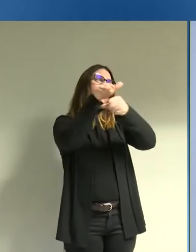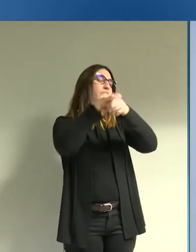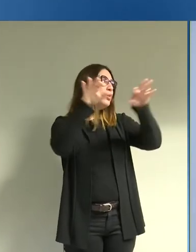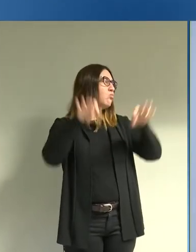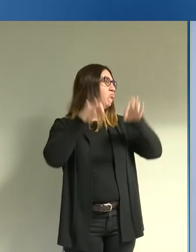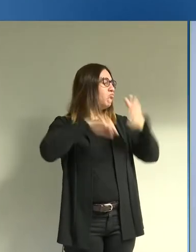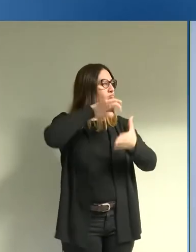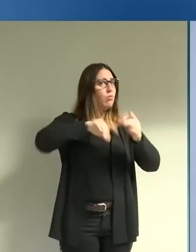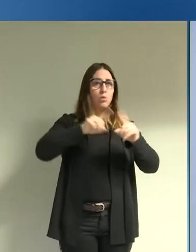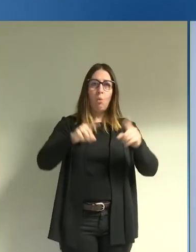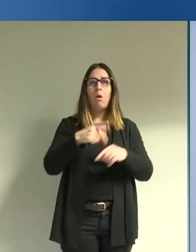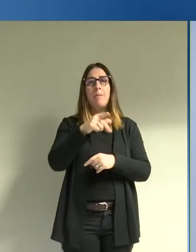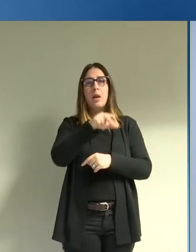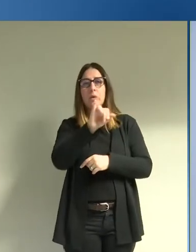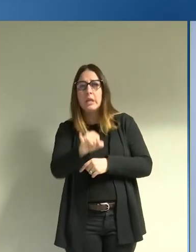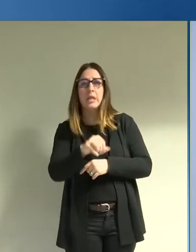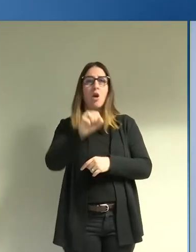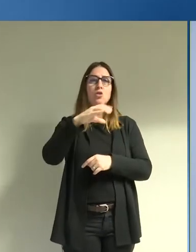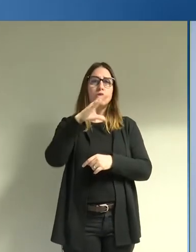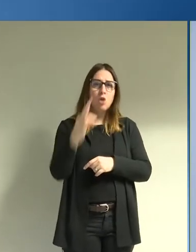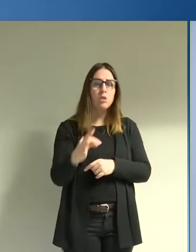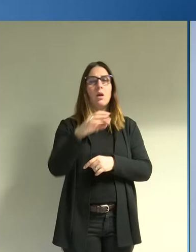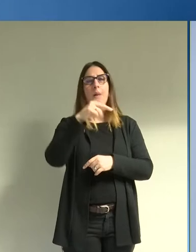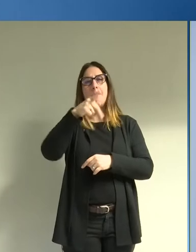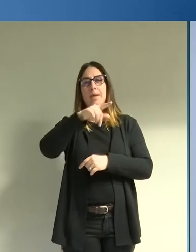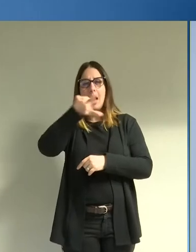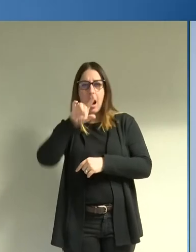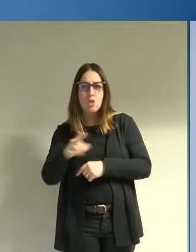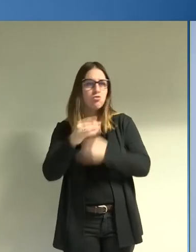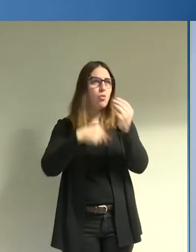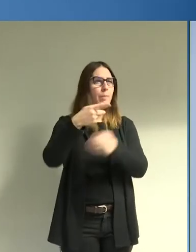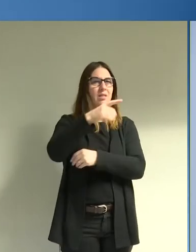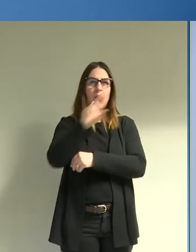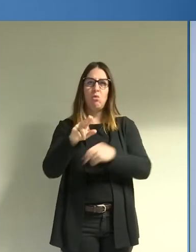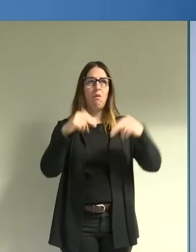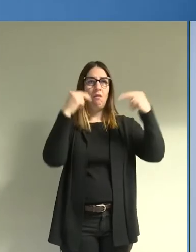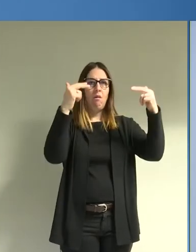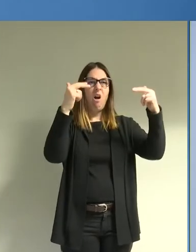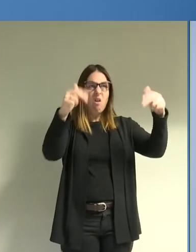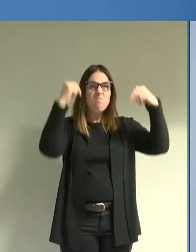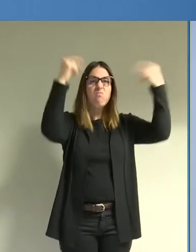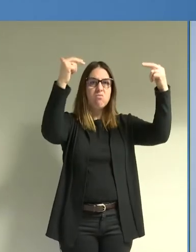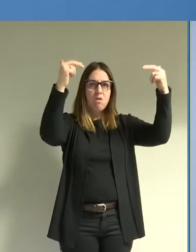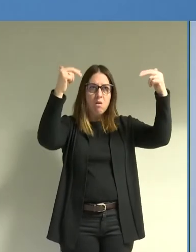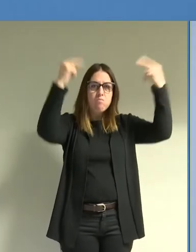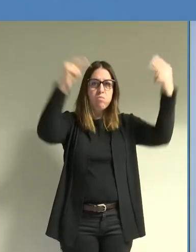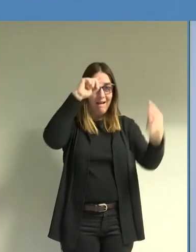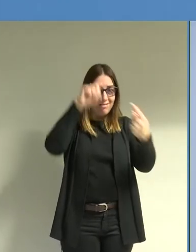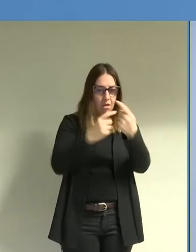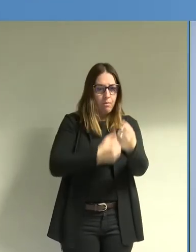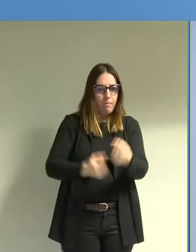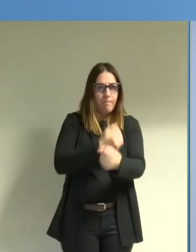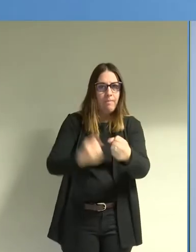que ce soit le ps lui le scot le plh le eu tout cela on en est que dans des phases on doit monter les objectifs progressivement